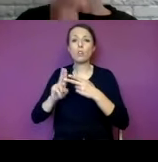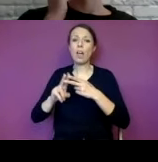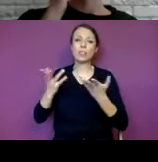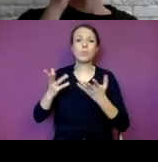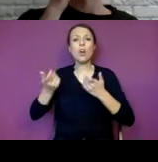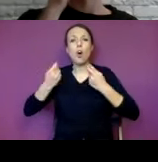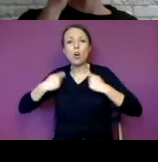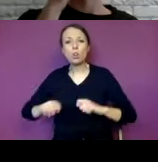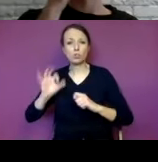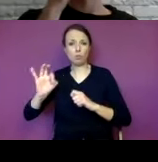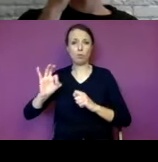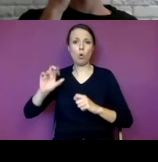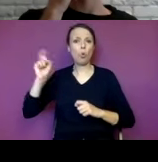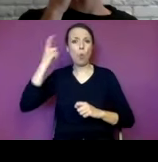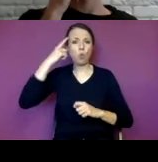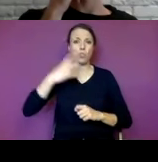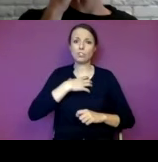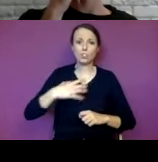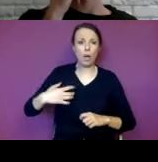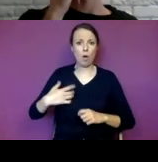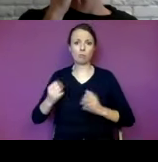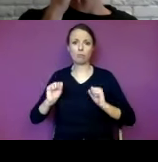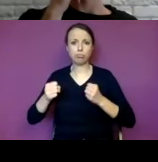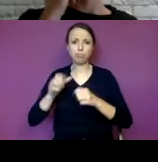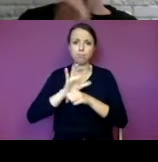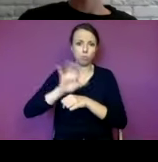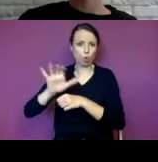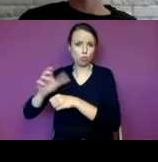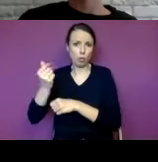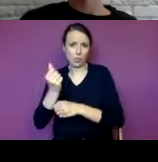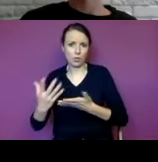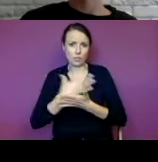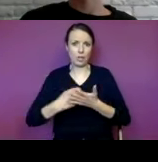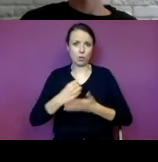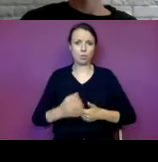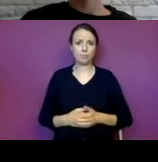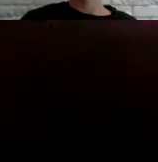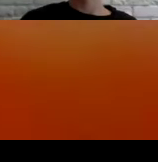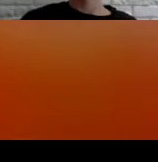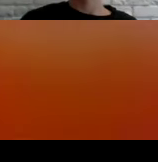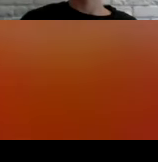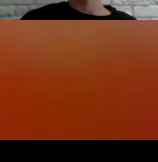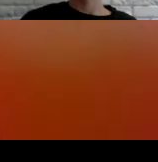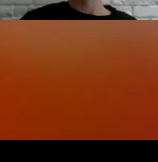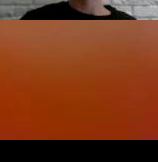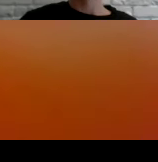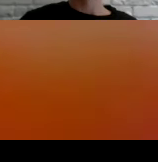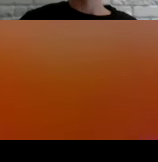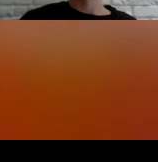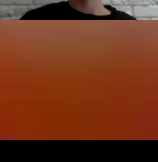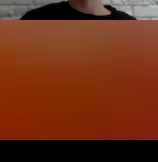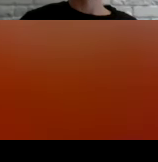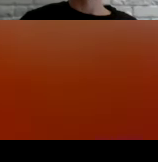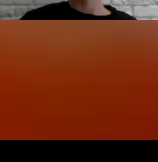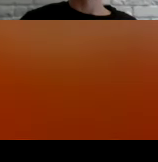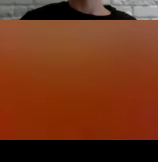No to jest taka jedna uwaga. Druga rzecz, którą Państwo poruszyli, to jest problem w